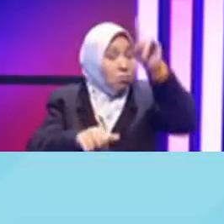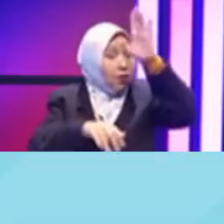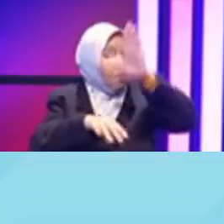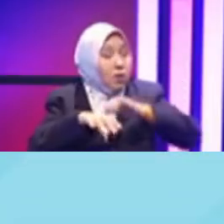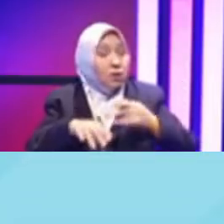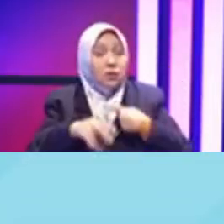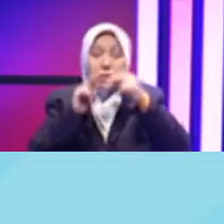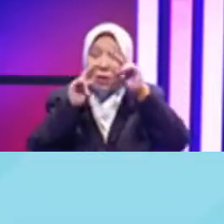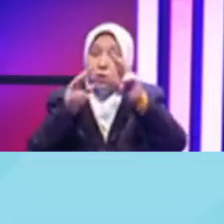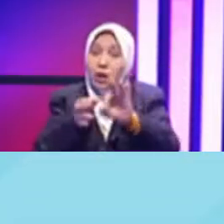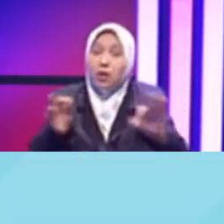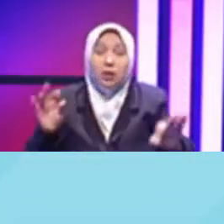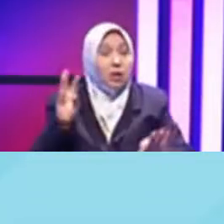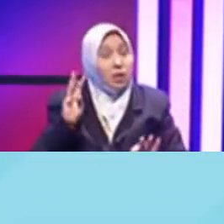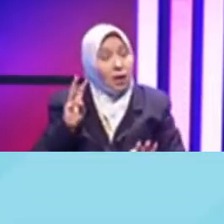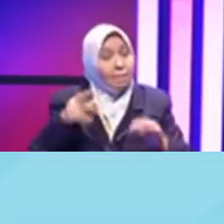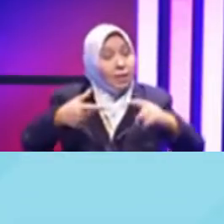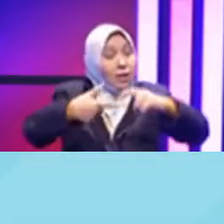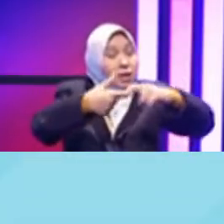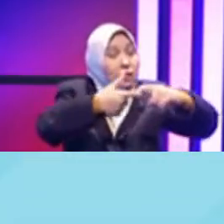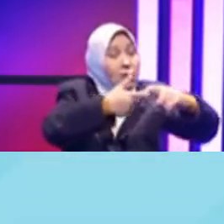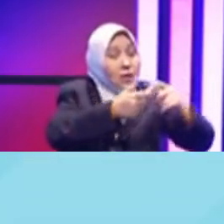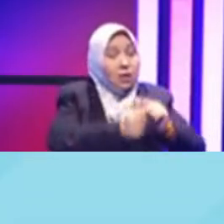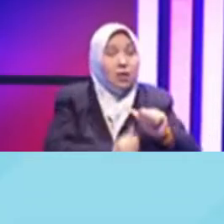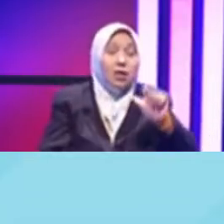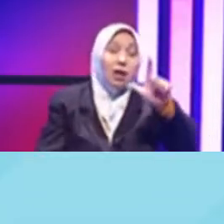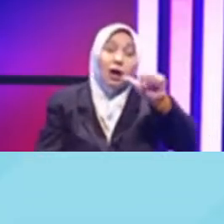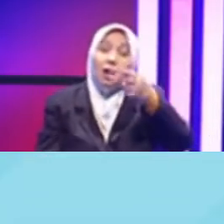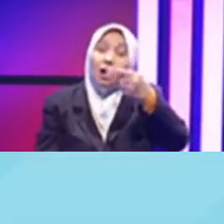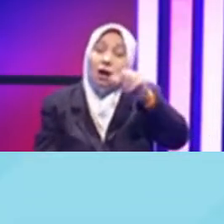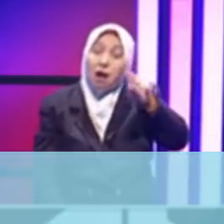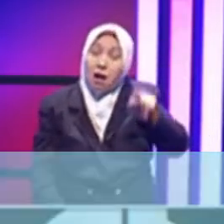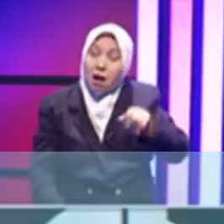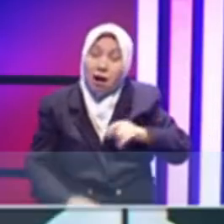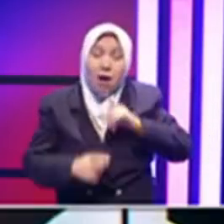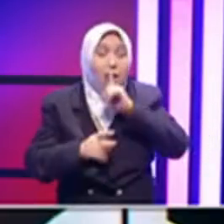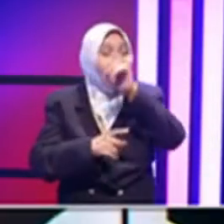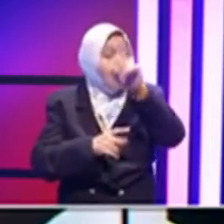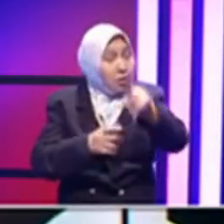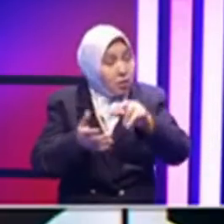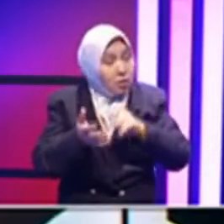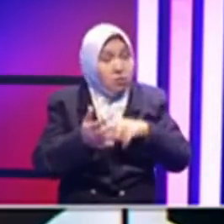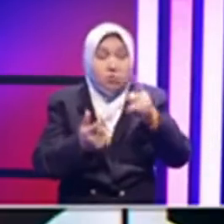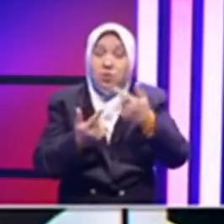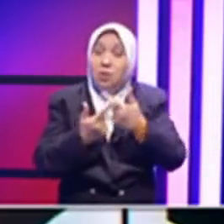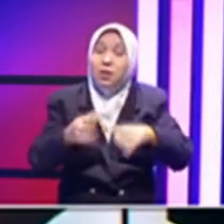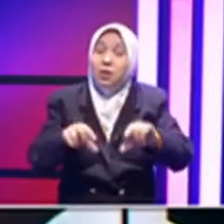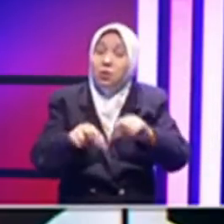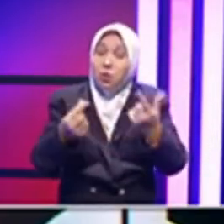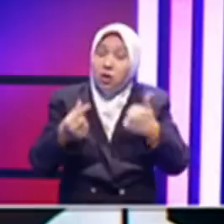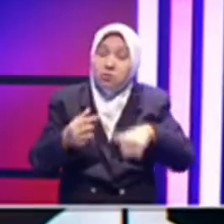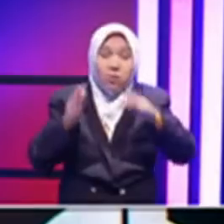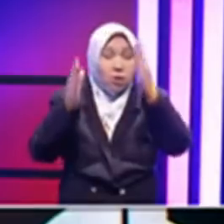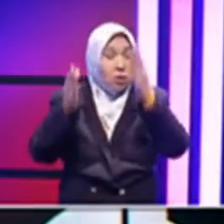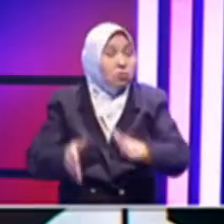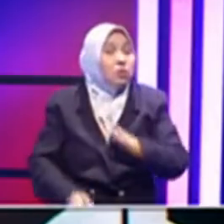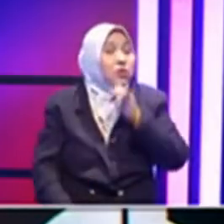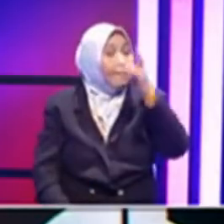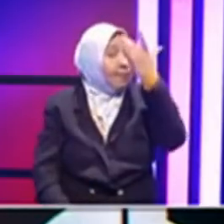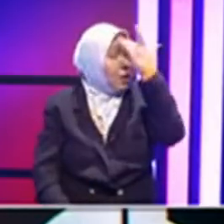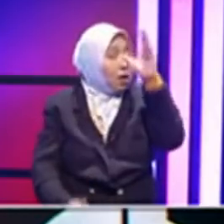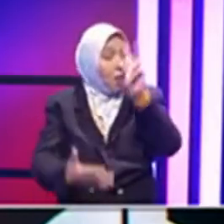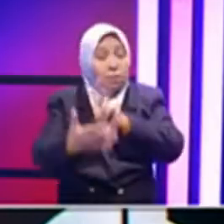ayat yang ke-6 ya, berkaitan dengan al-haq. Ini satu daripada al-Quran, tapi bila katakan seseorang itu tak pandai baca Quran